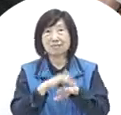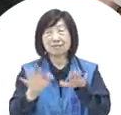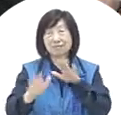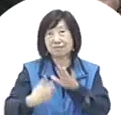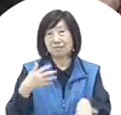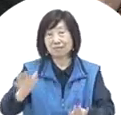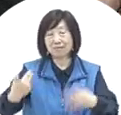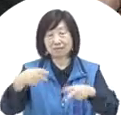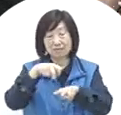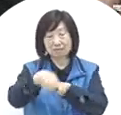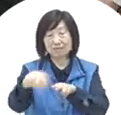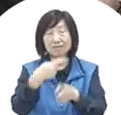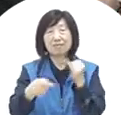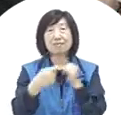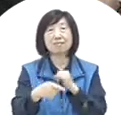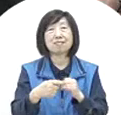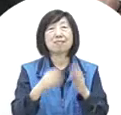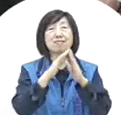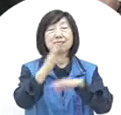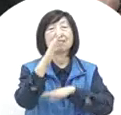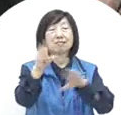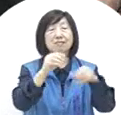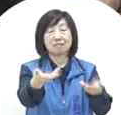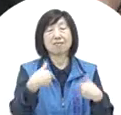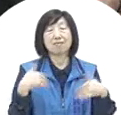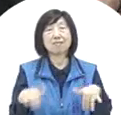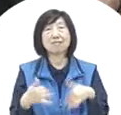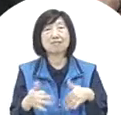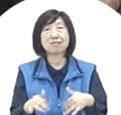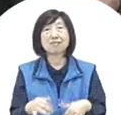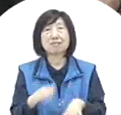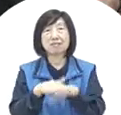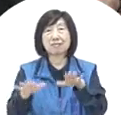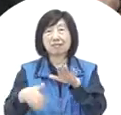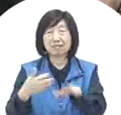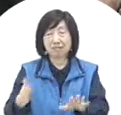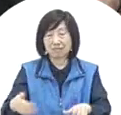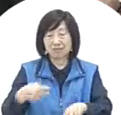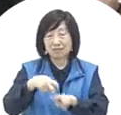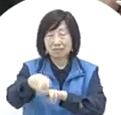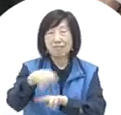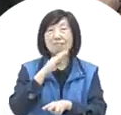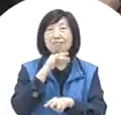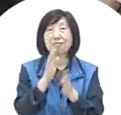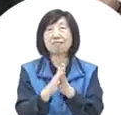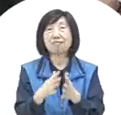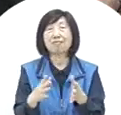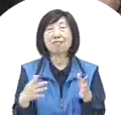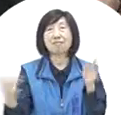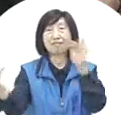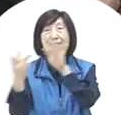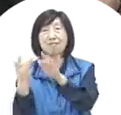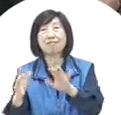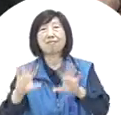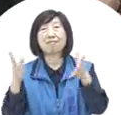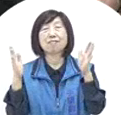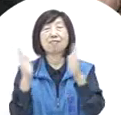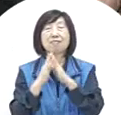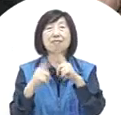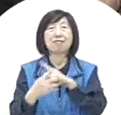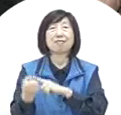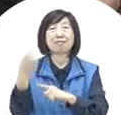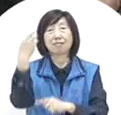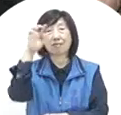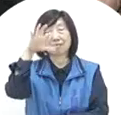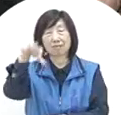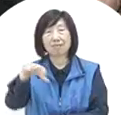的营运量，这个市府也不提供嘛齁。其实我们这个安坑轻轨如果可以一路串接到我们的国家人权博物馆，那